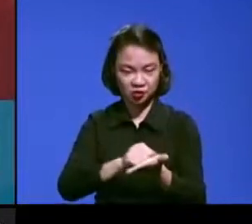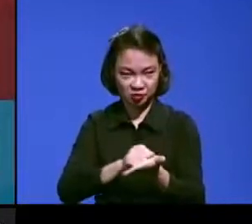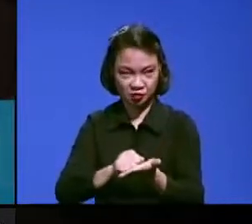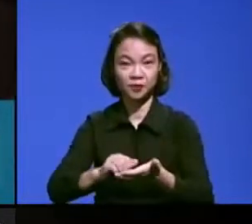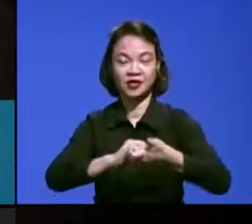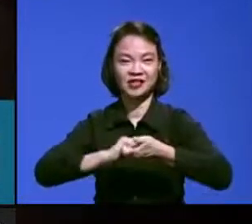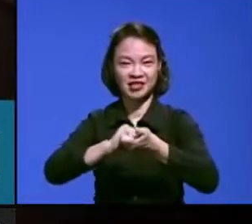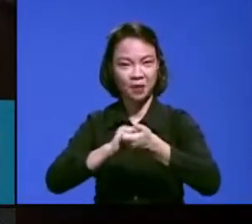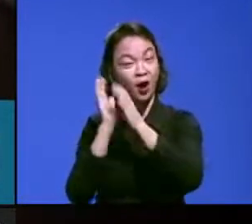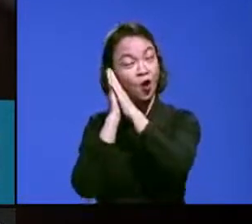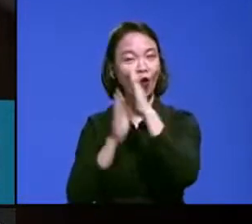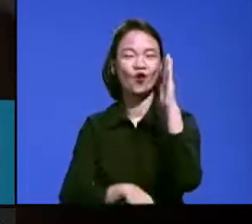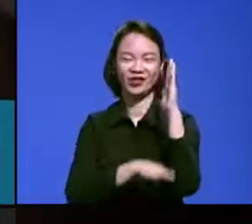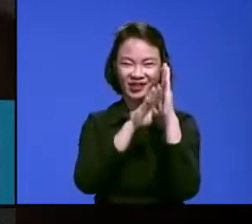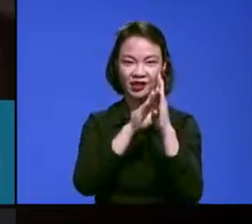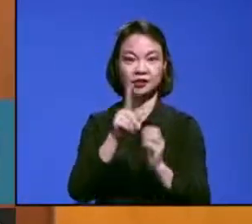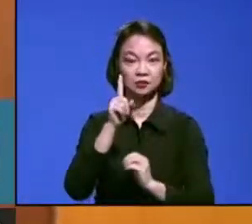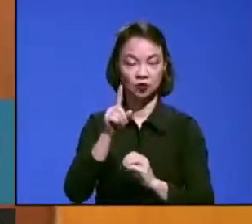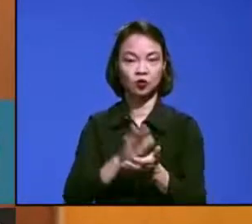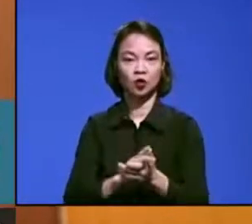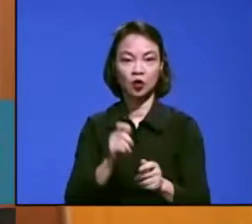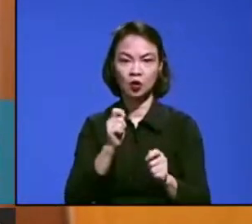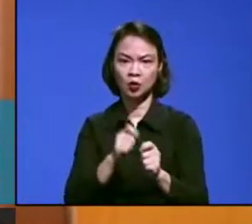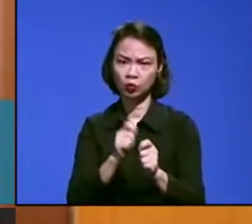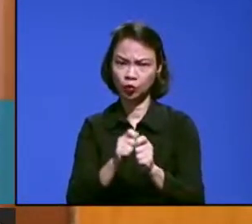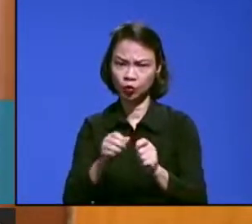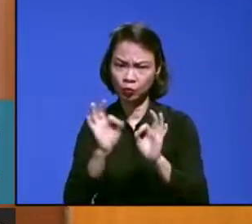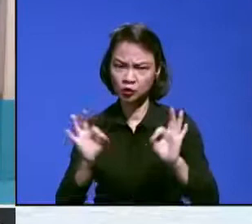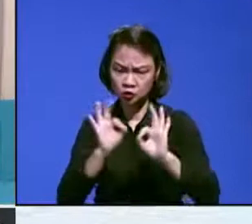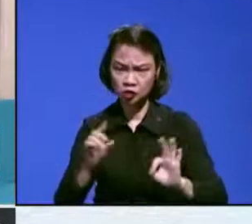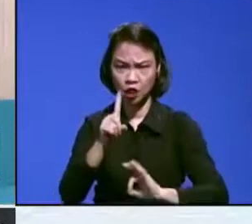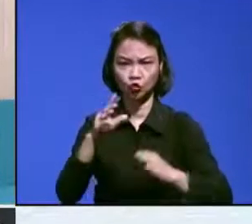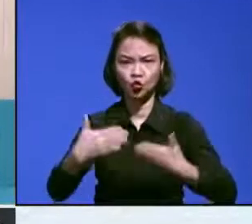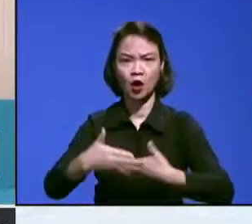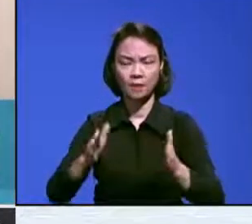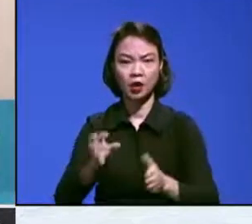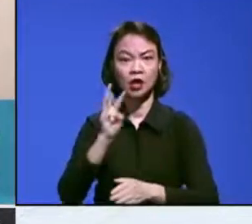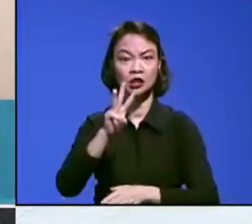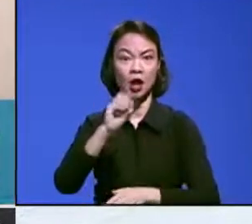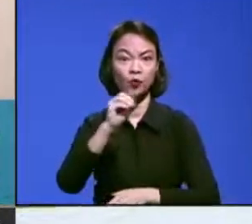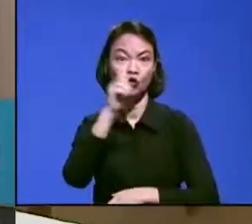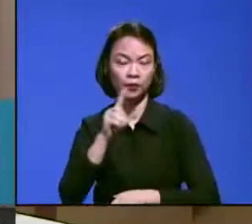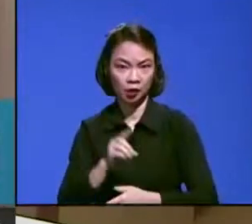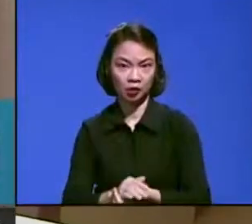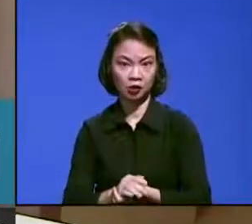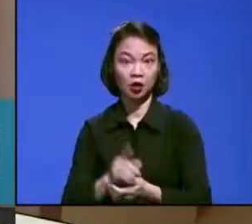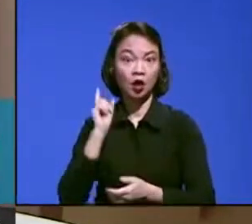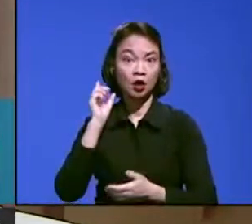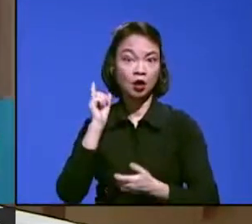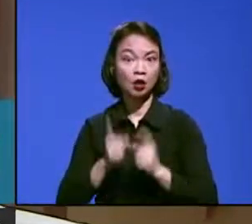hotel. Membersihkan satu unit kamar butuh waktu sekitar 30 menit. Terbayang kan kalau seluruh unit harus